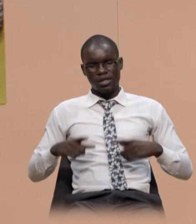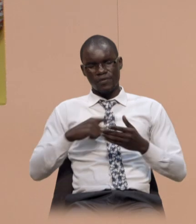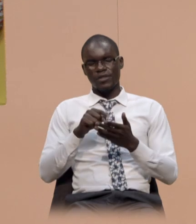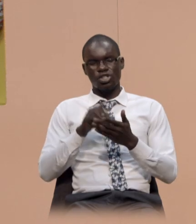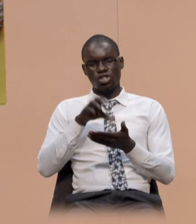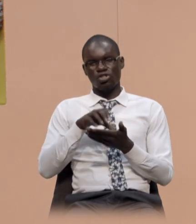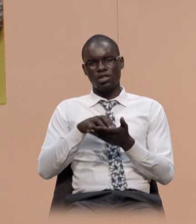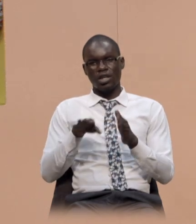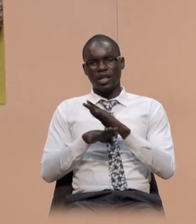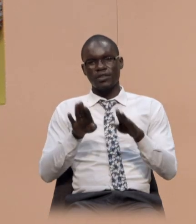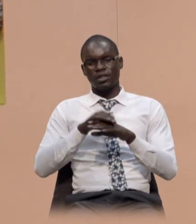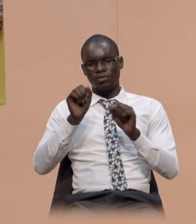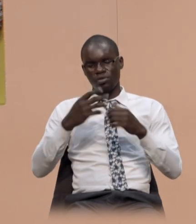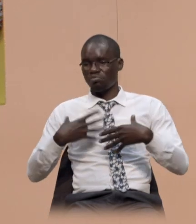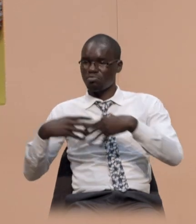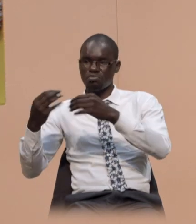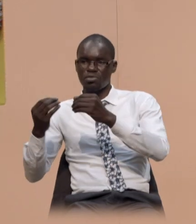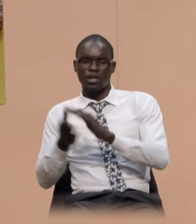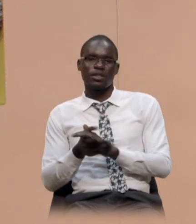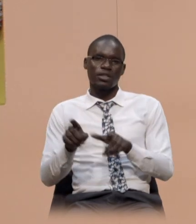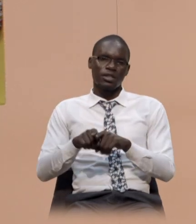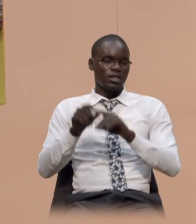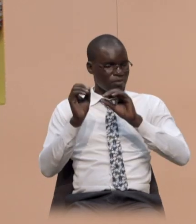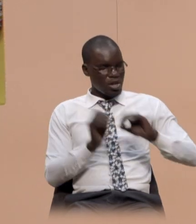hiyo, vitu vinaweza enda.